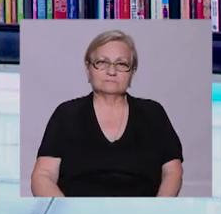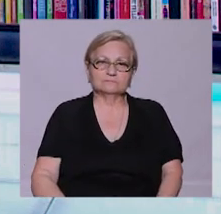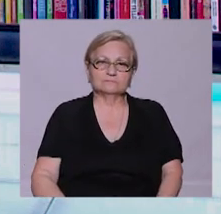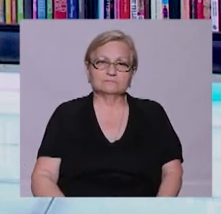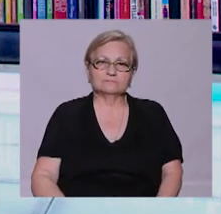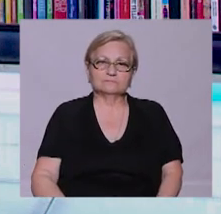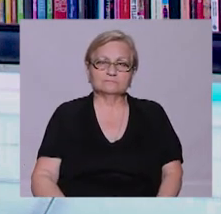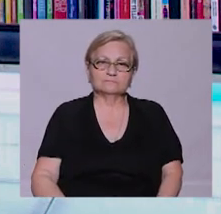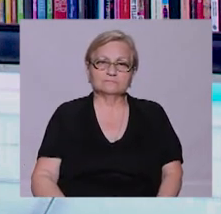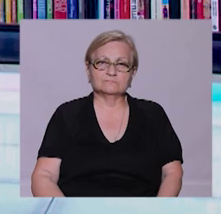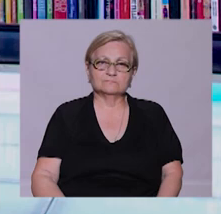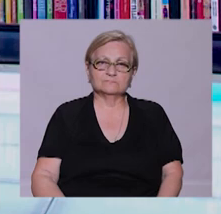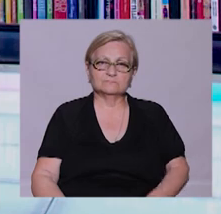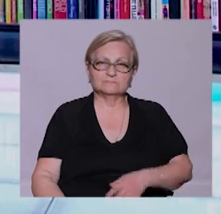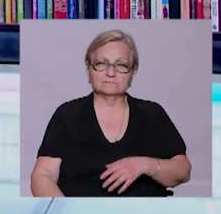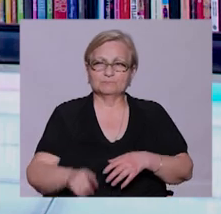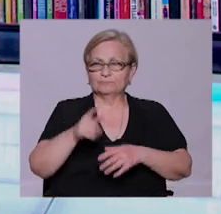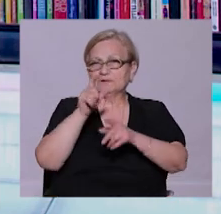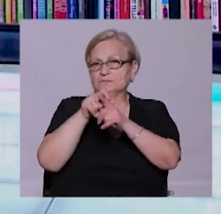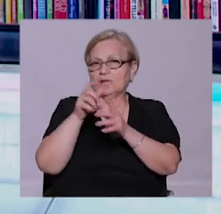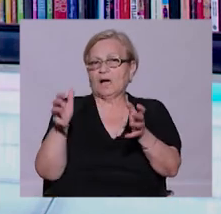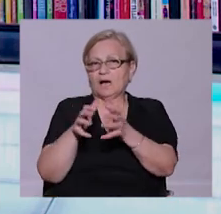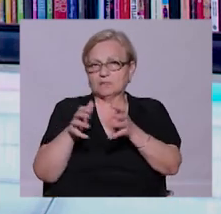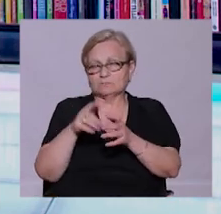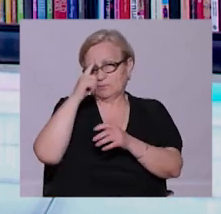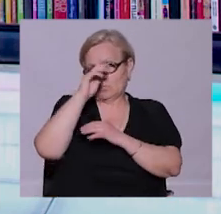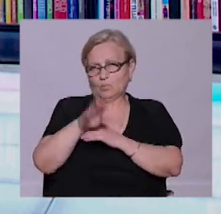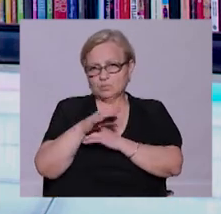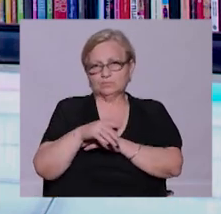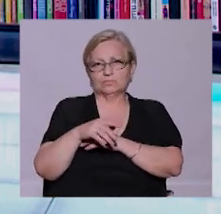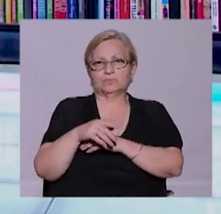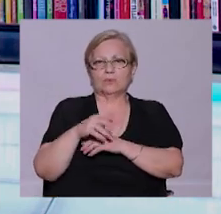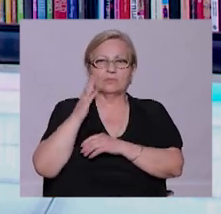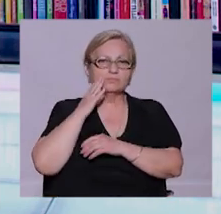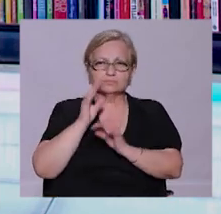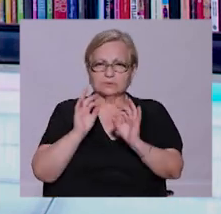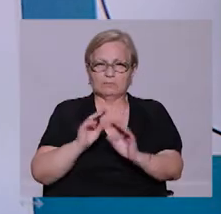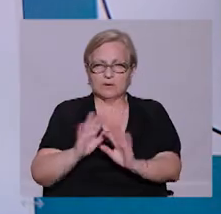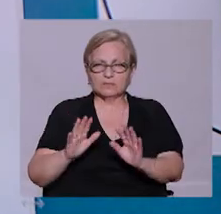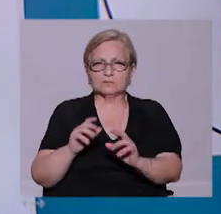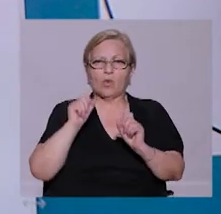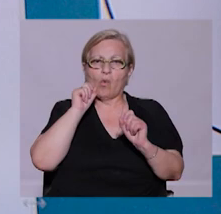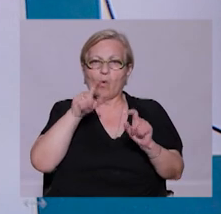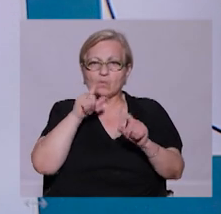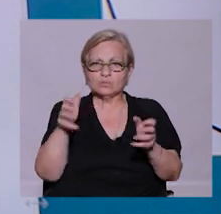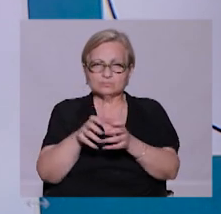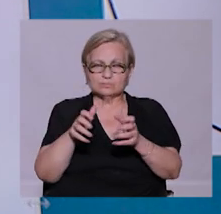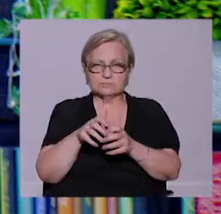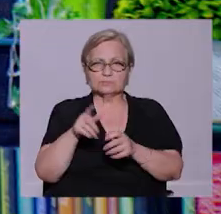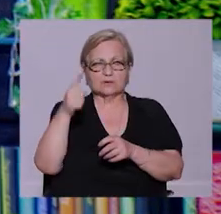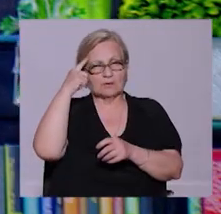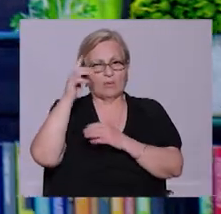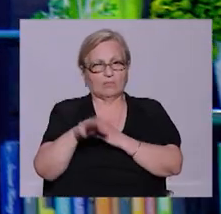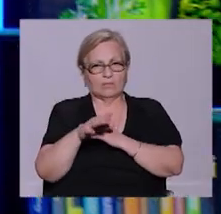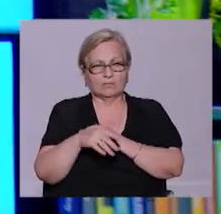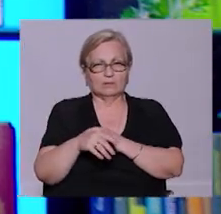Ეს სიტყვები, რა თქმა უნდა, შეიძლება იყოს ხარბი, უგნური, უსამართლო, ოქროს მოყვარული, ფიცხი და დაუფიქრებელი.